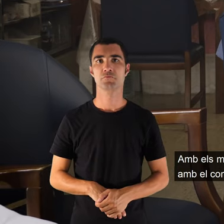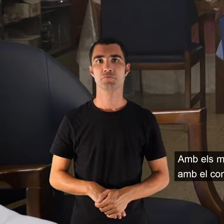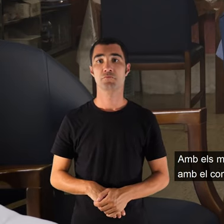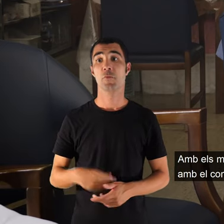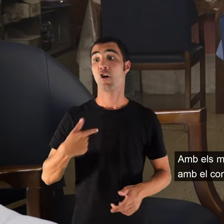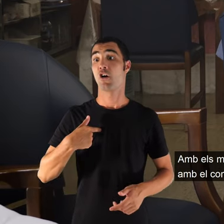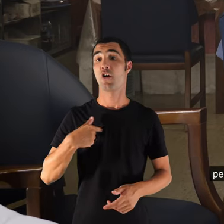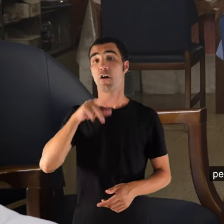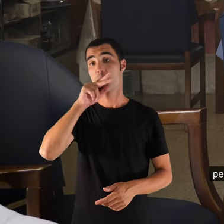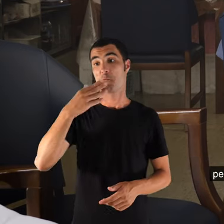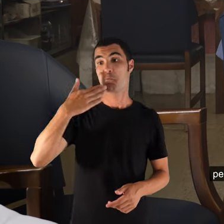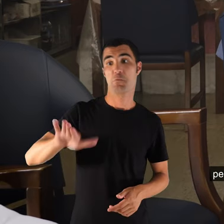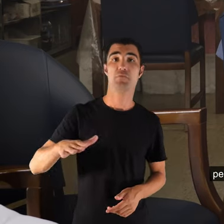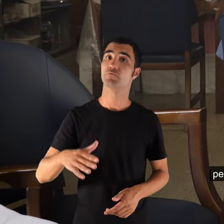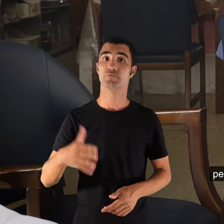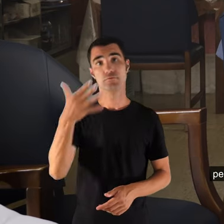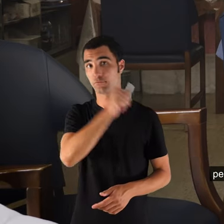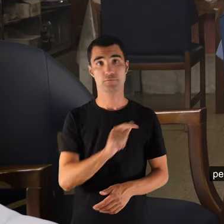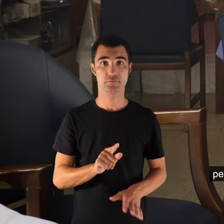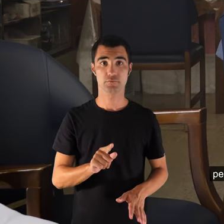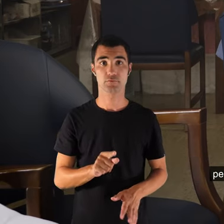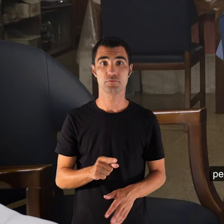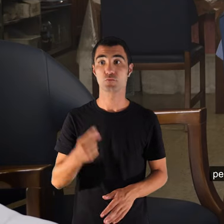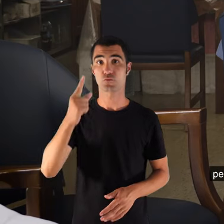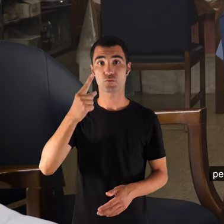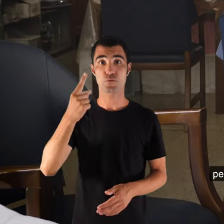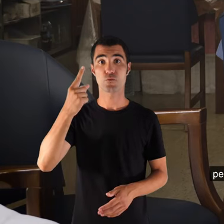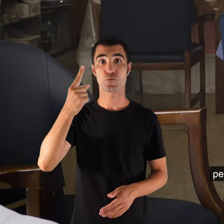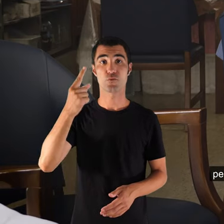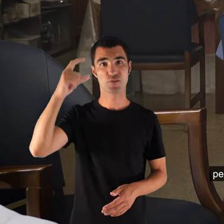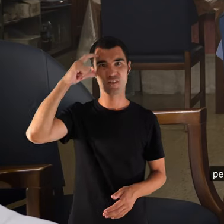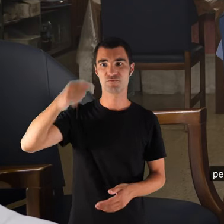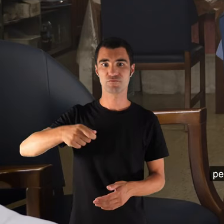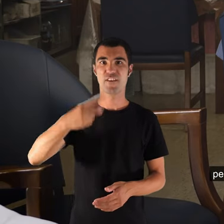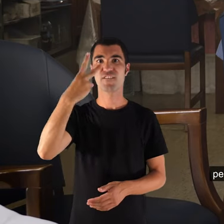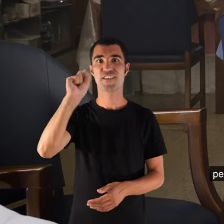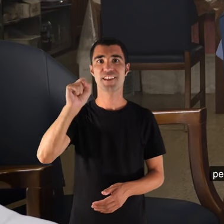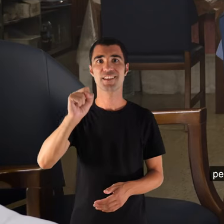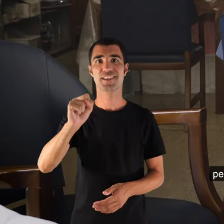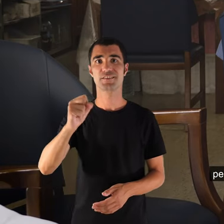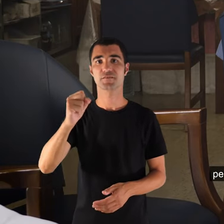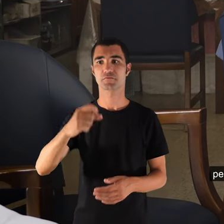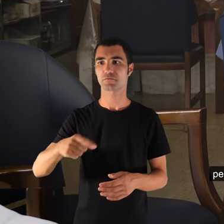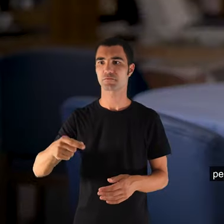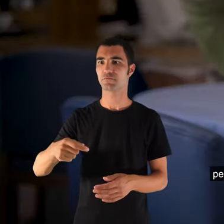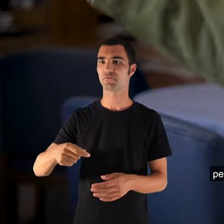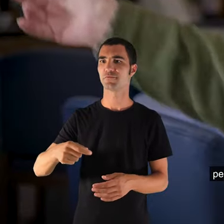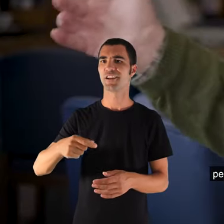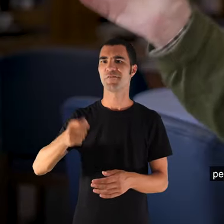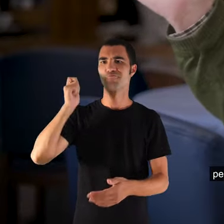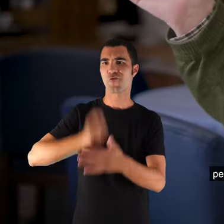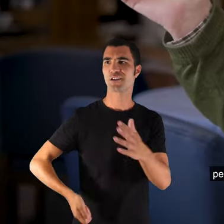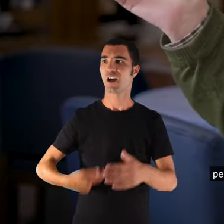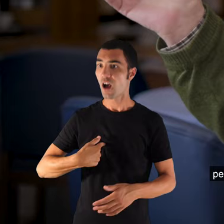no em puc dir. Un dia me posaren 20 duros de munta, que era una fortuna, perquè havia calat una xarxa dins